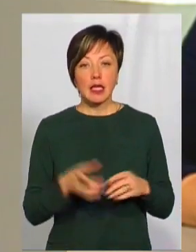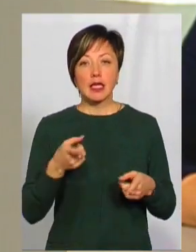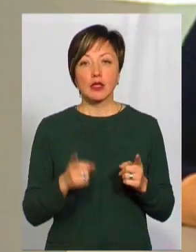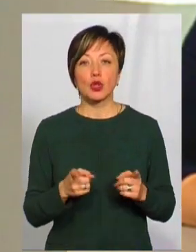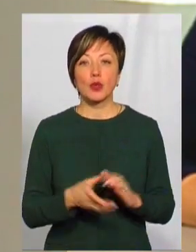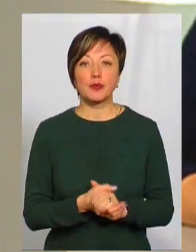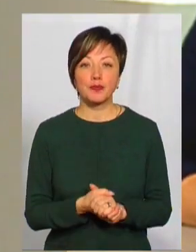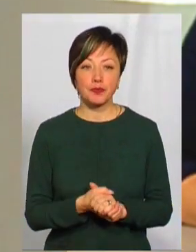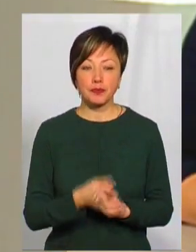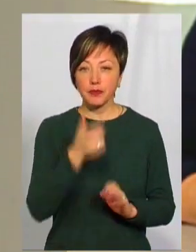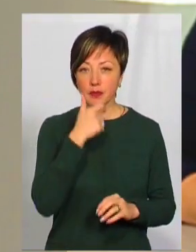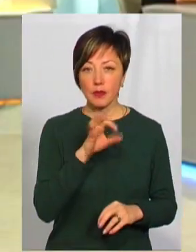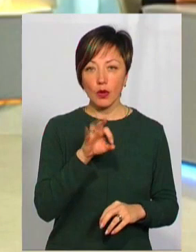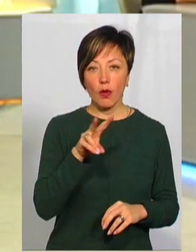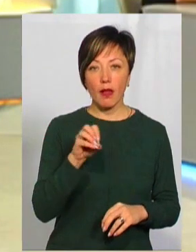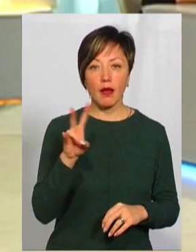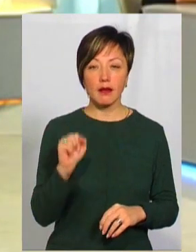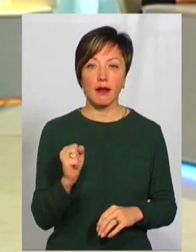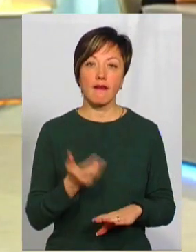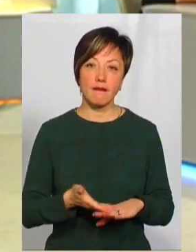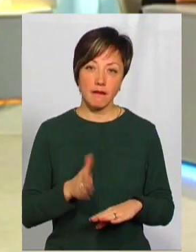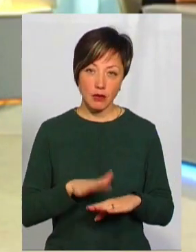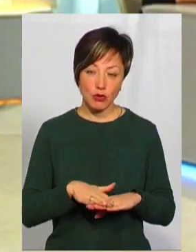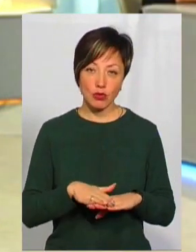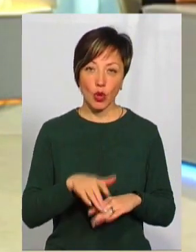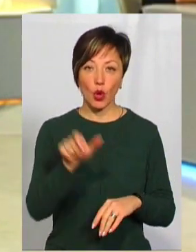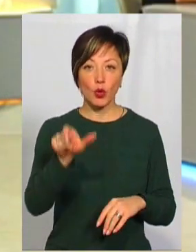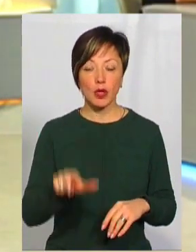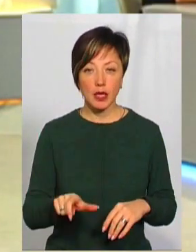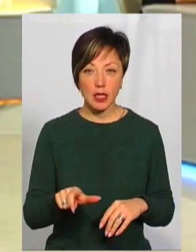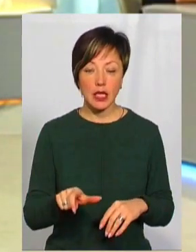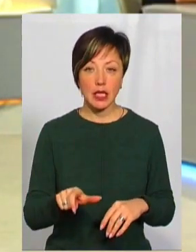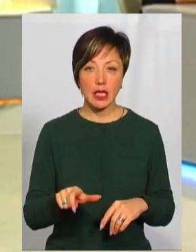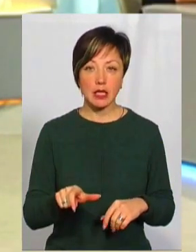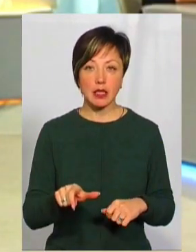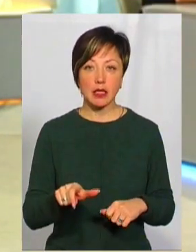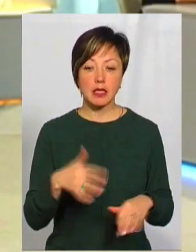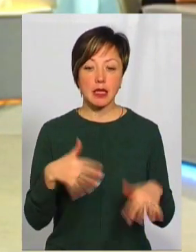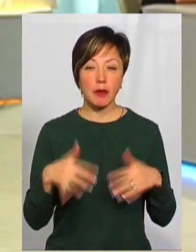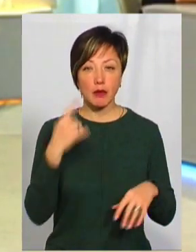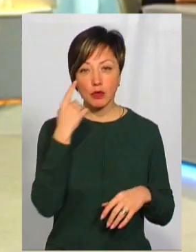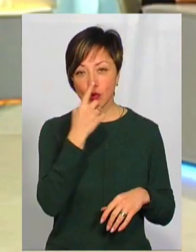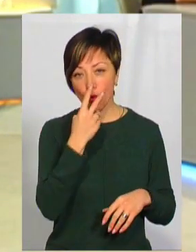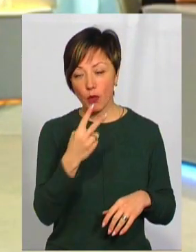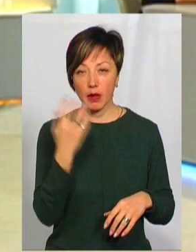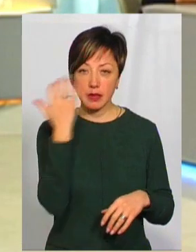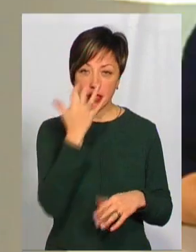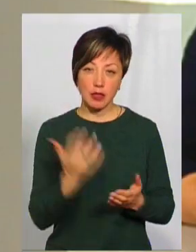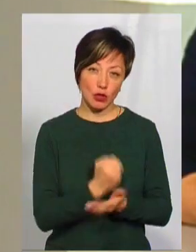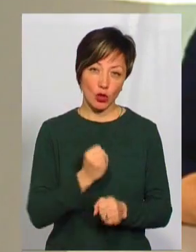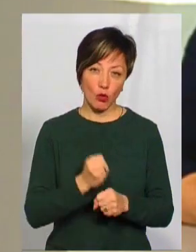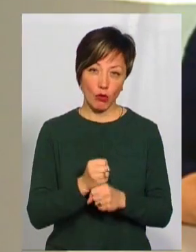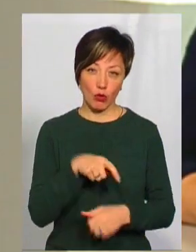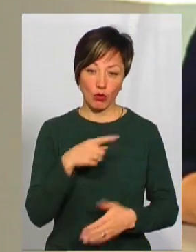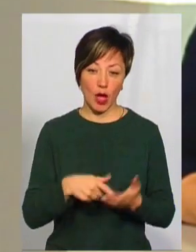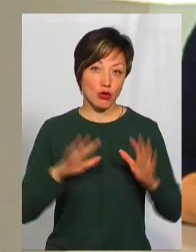дійсно. Пані Олено, а наскільки важко людині з слабким зором чи незрячій знайти